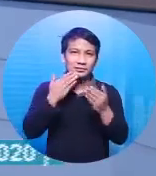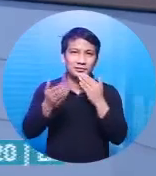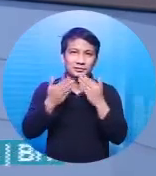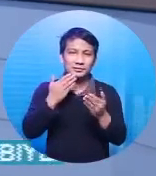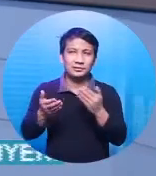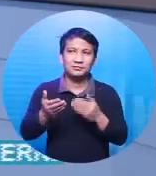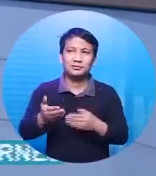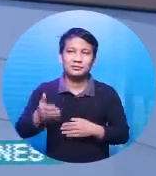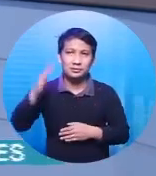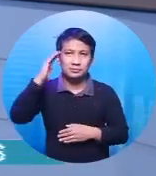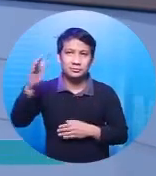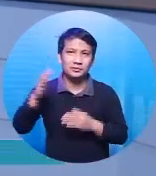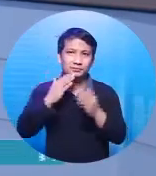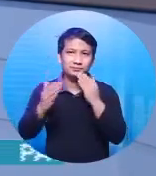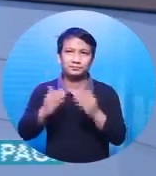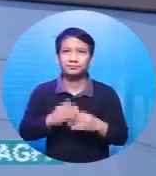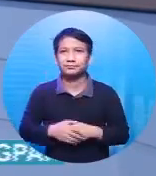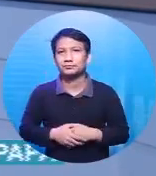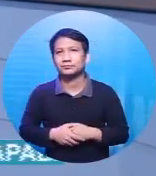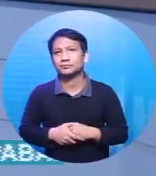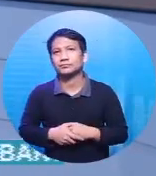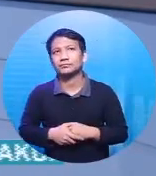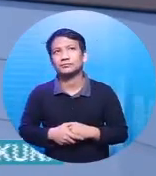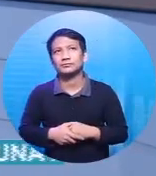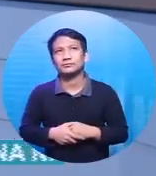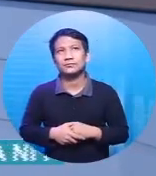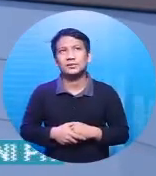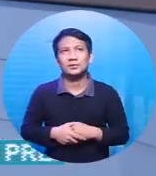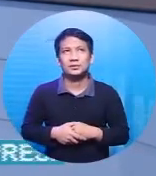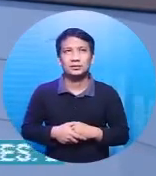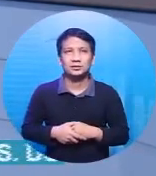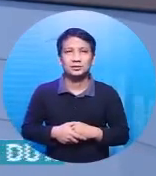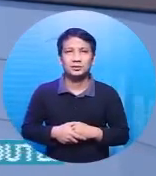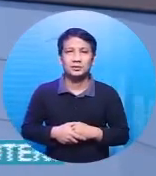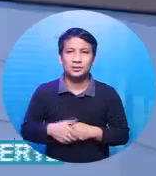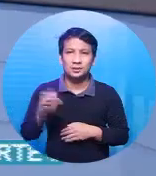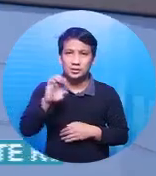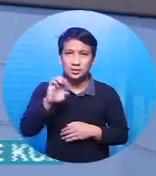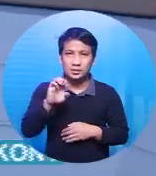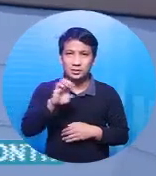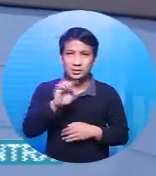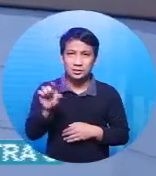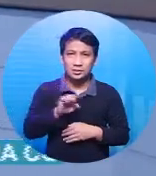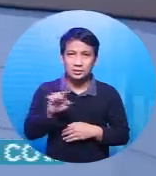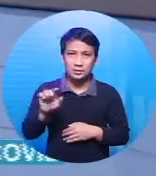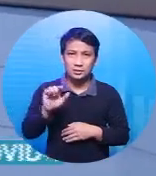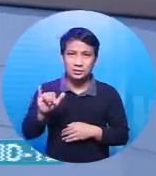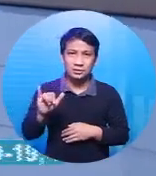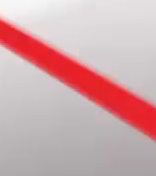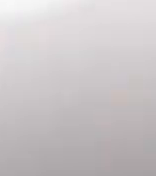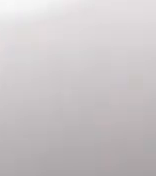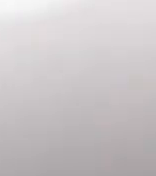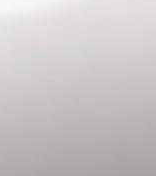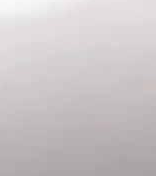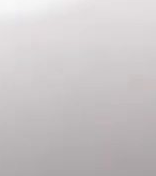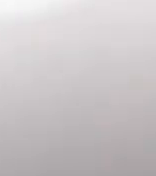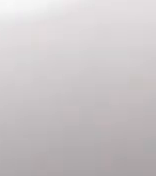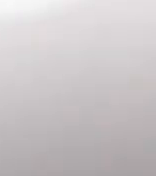lahat. Okay, thank you. At salamat din sa Easy DNA. Okay.